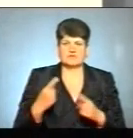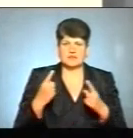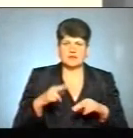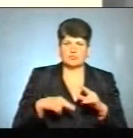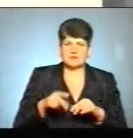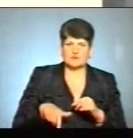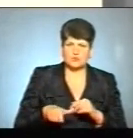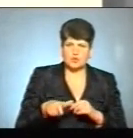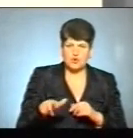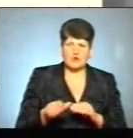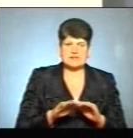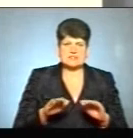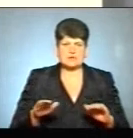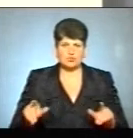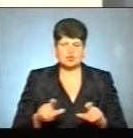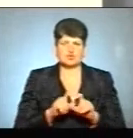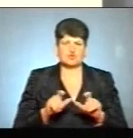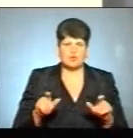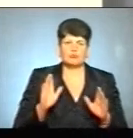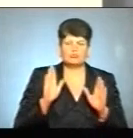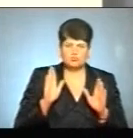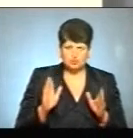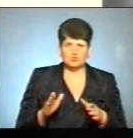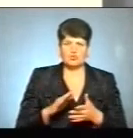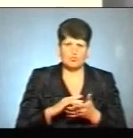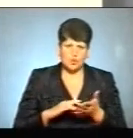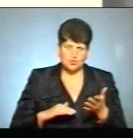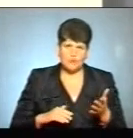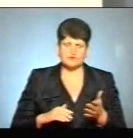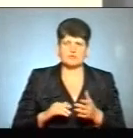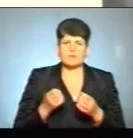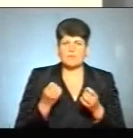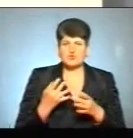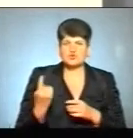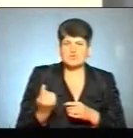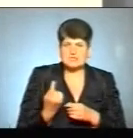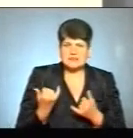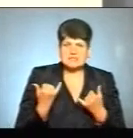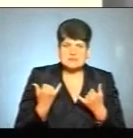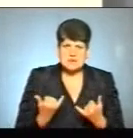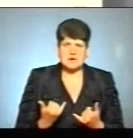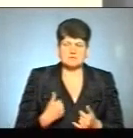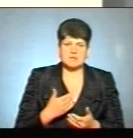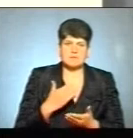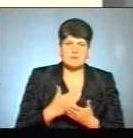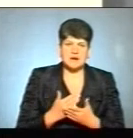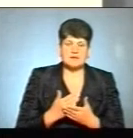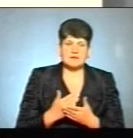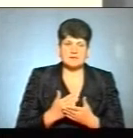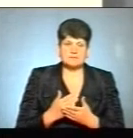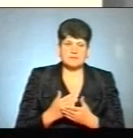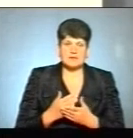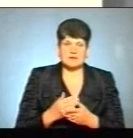це дороги, садочки, школи, вони в цьому році будуть продовжуватись. Просто єдине, зараз ми маємо спалах піку,